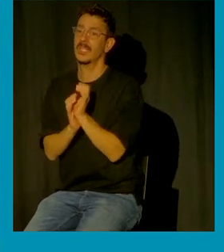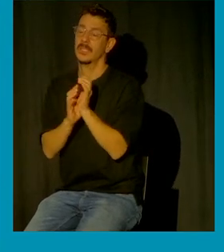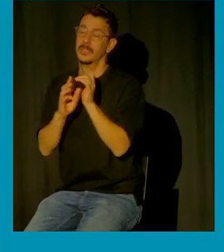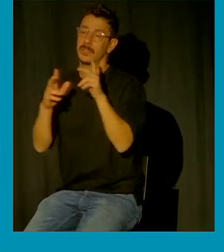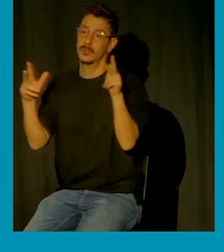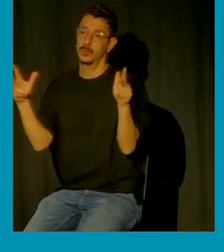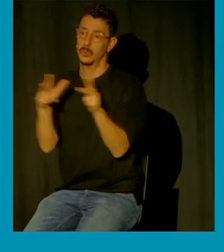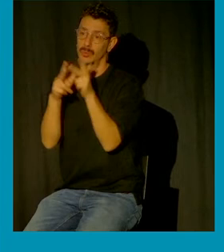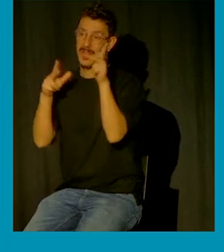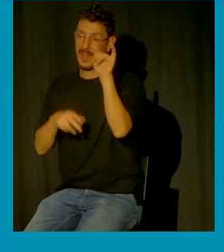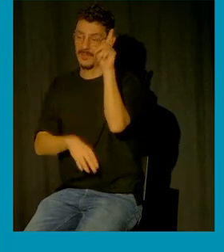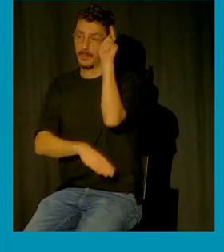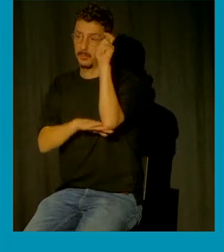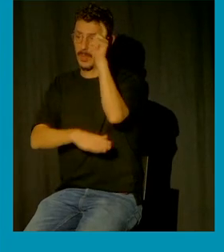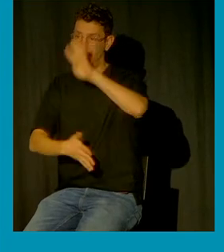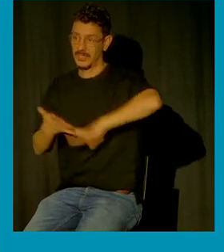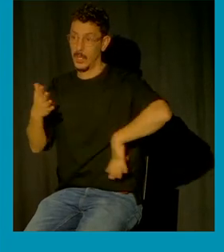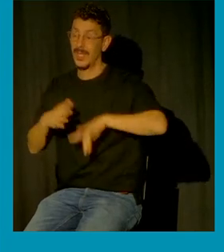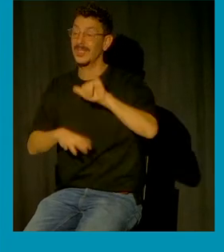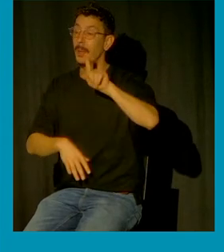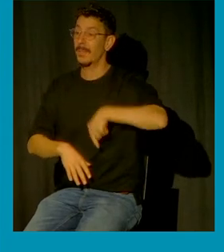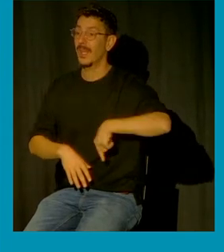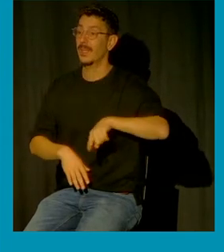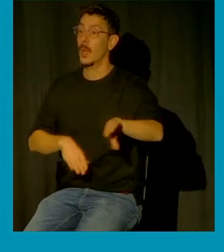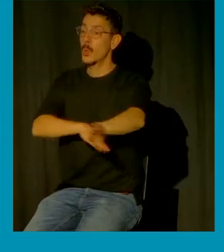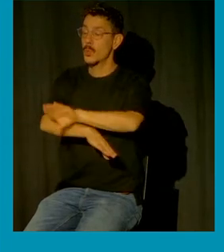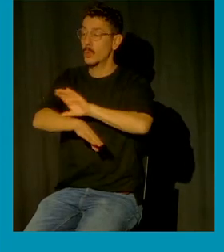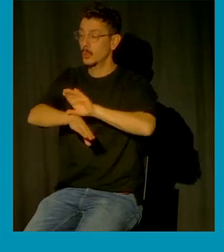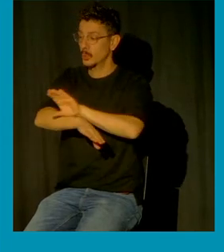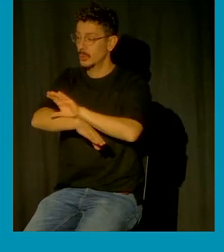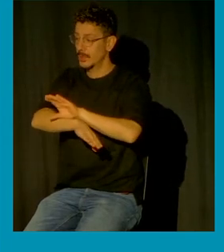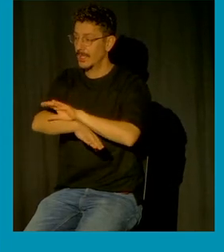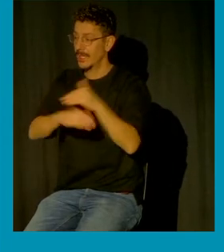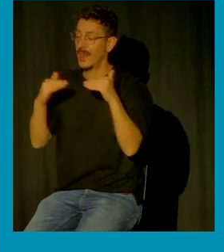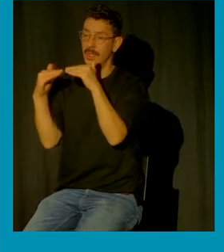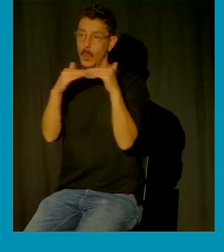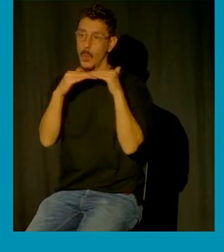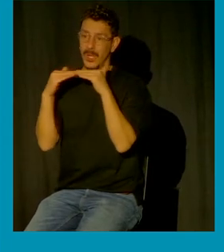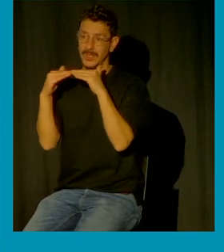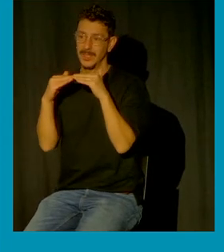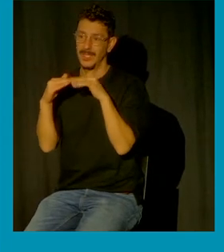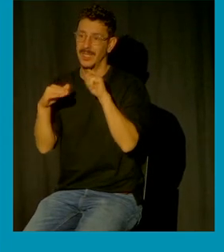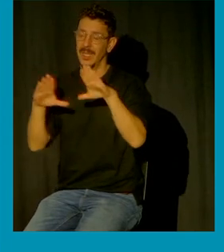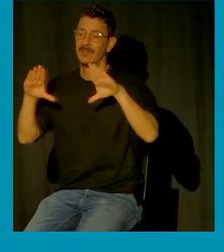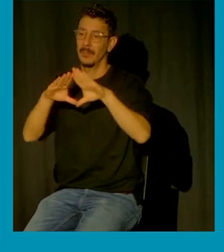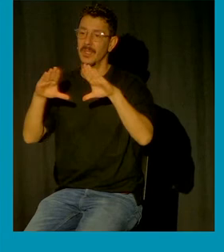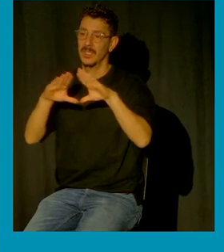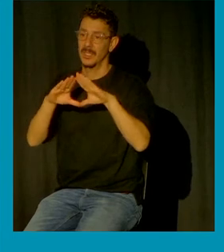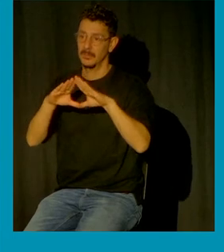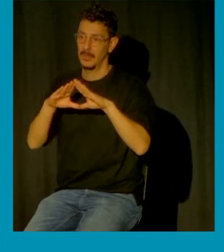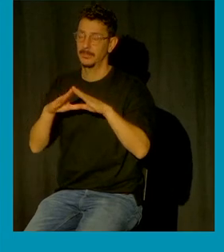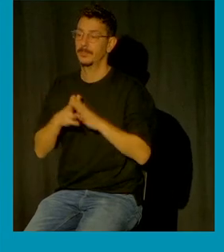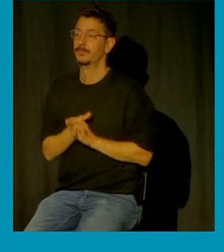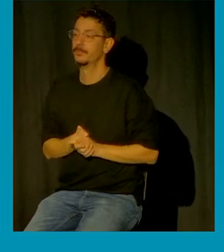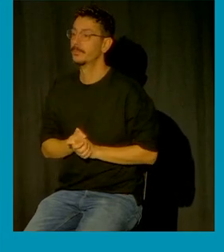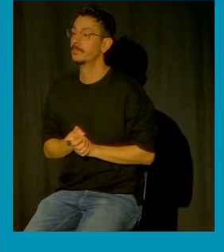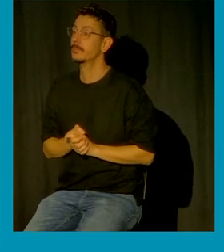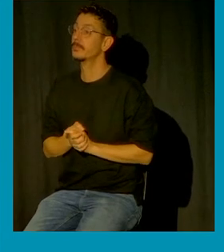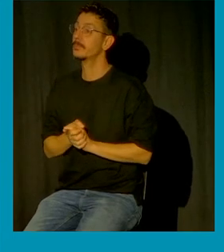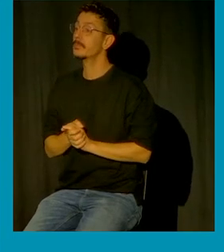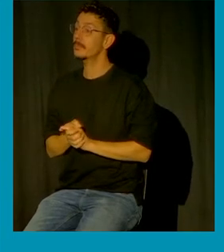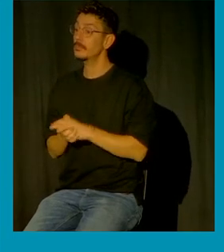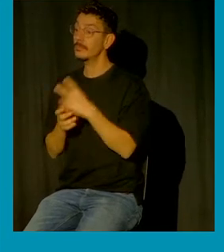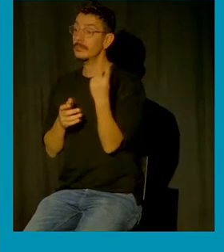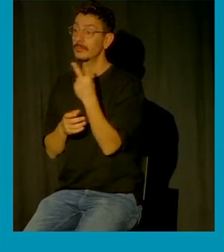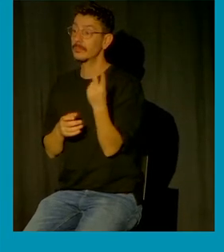i també tenim la consellera d'igualtat i feminisme Tània Verge i parlaran com